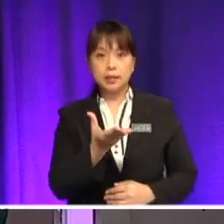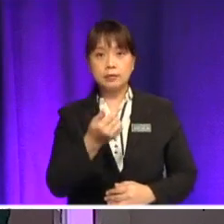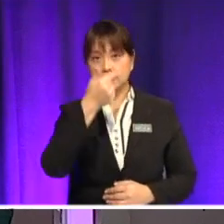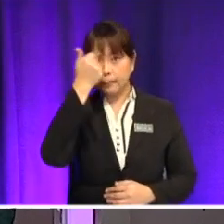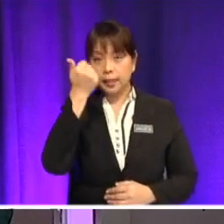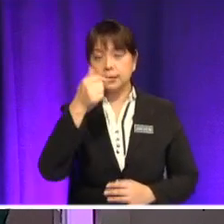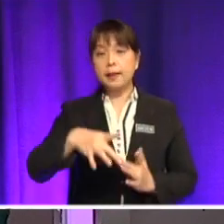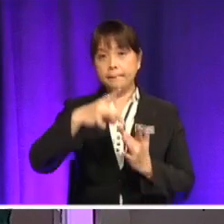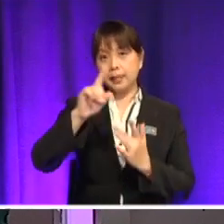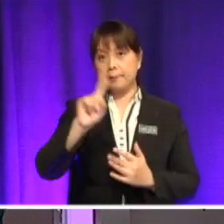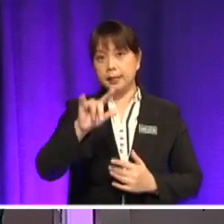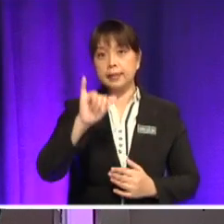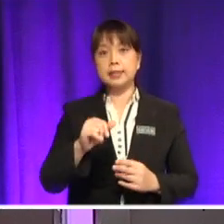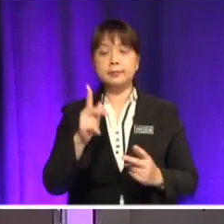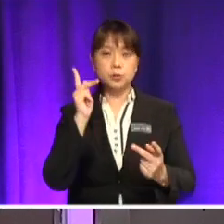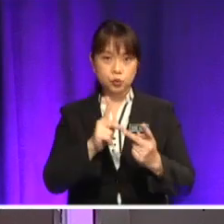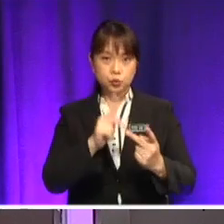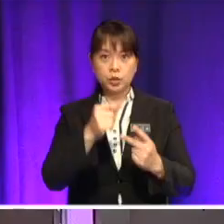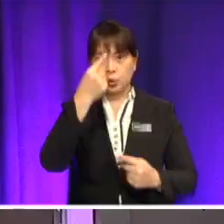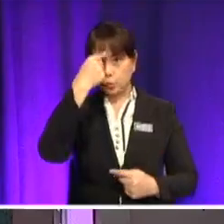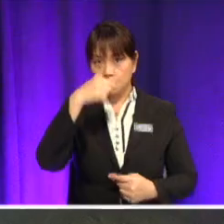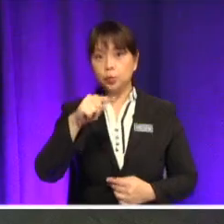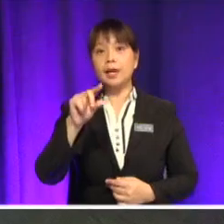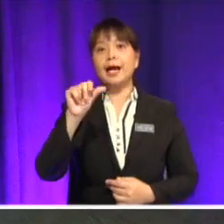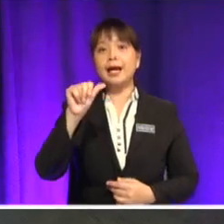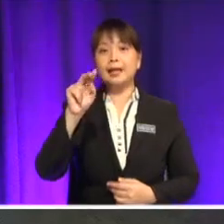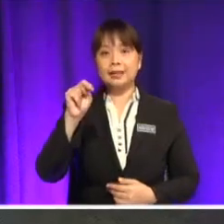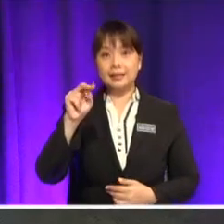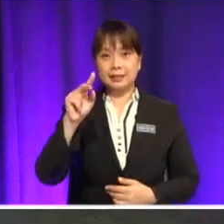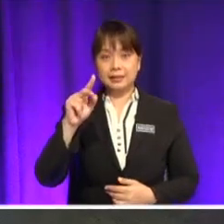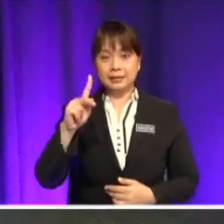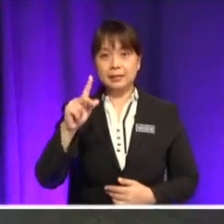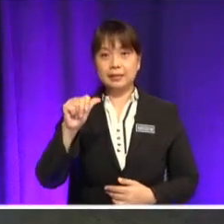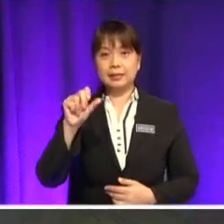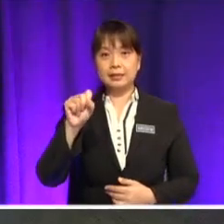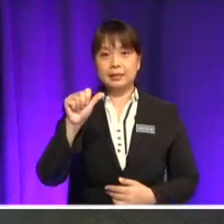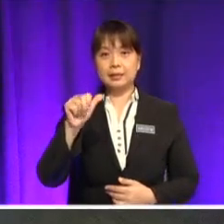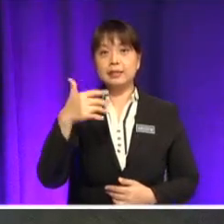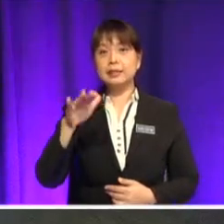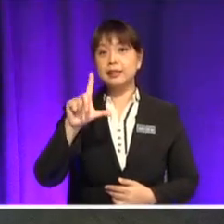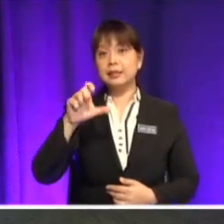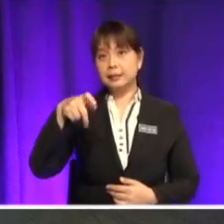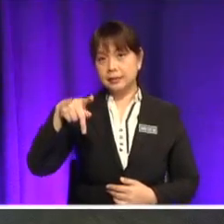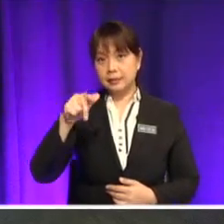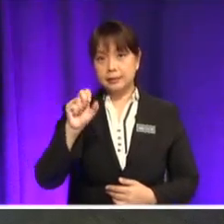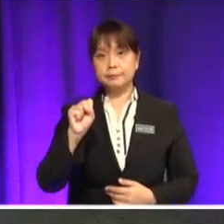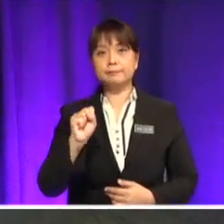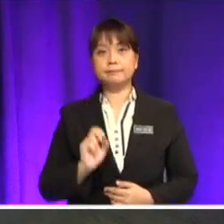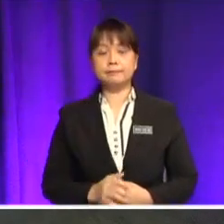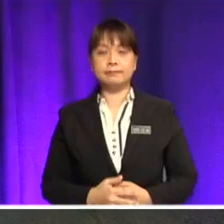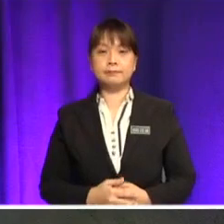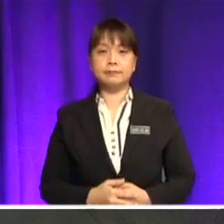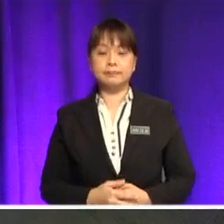sesuai untuk ke angka selepas Siapa yang berani menjawab soal ini Syifa Oke